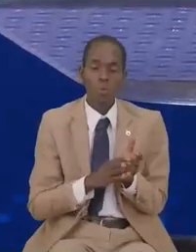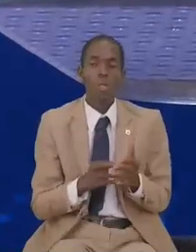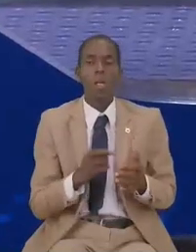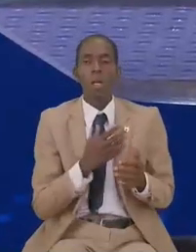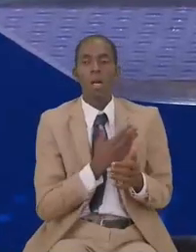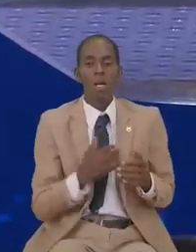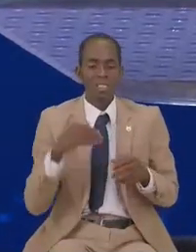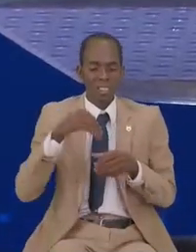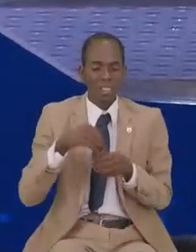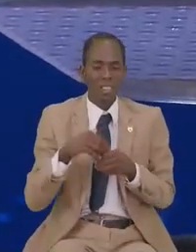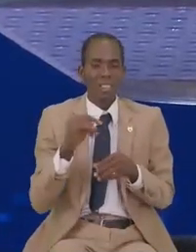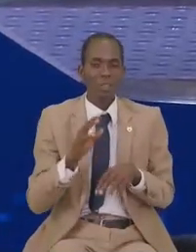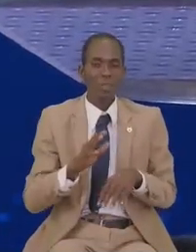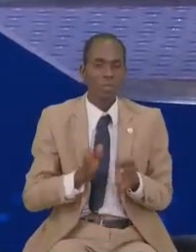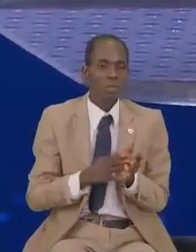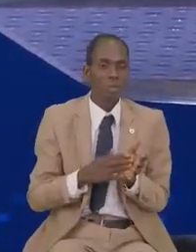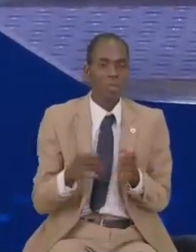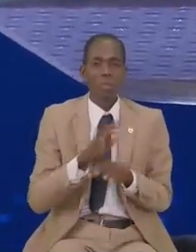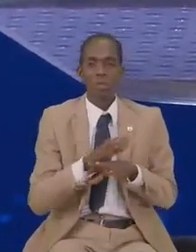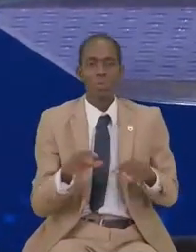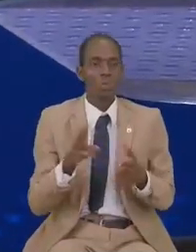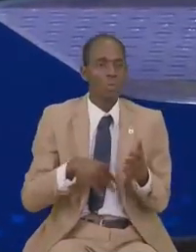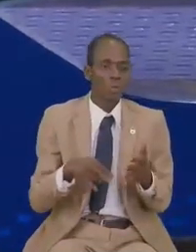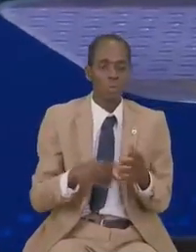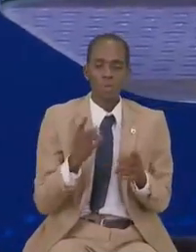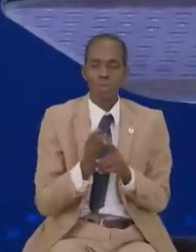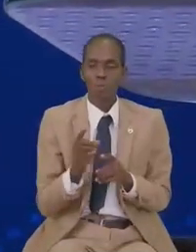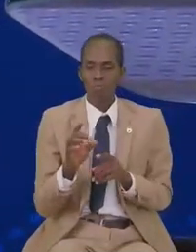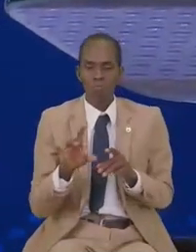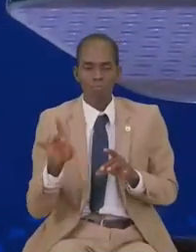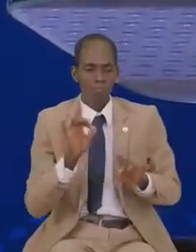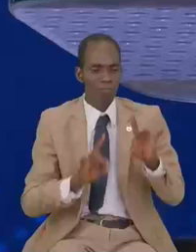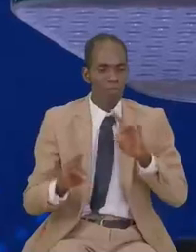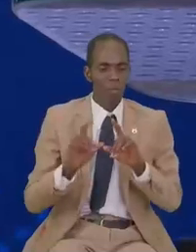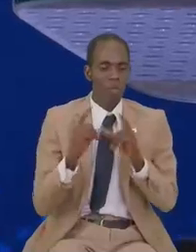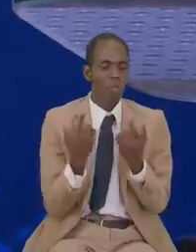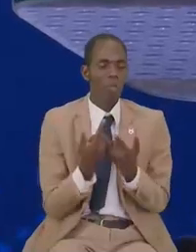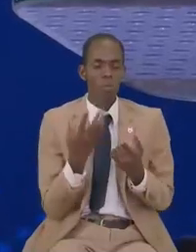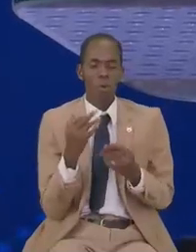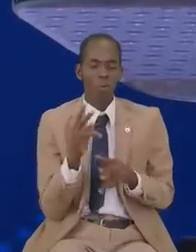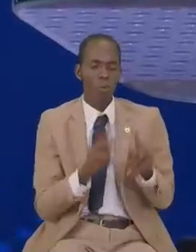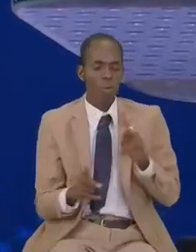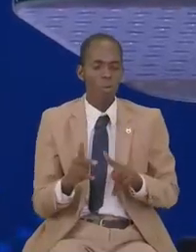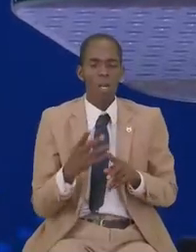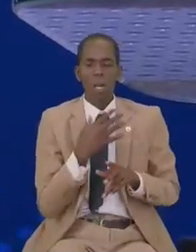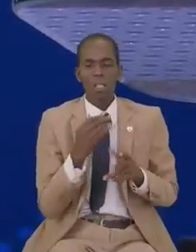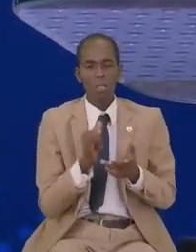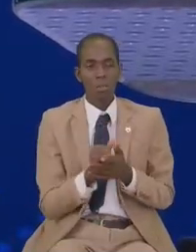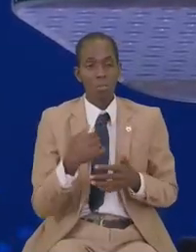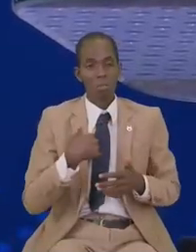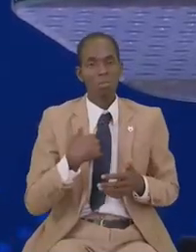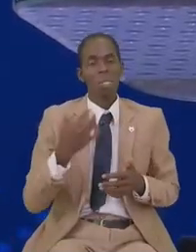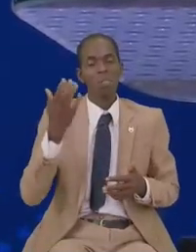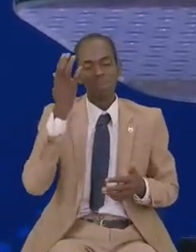et à l'école, ils ne lisent pas et ils suivent les petits bandits comme moi. Je me connais, j'ai un